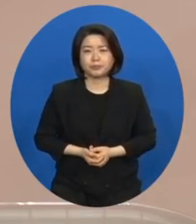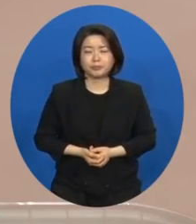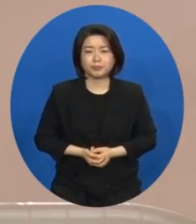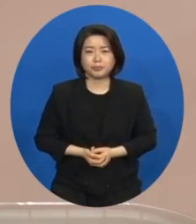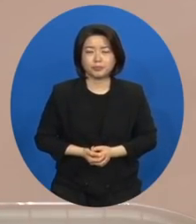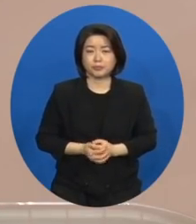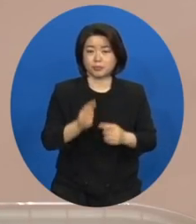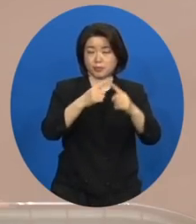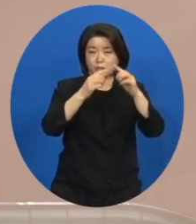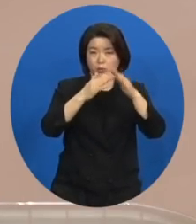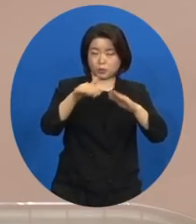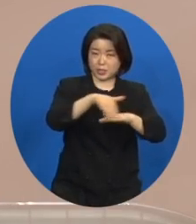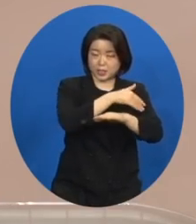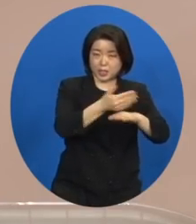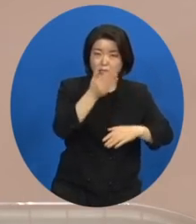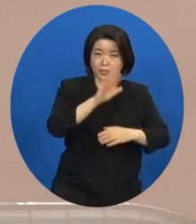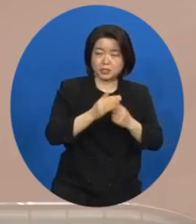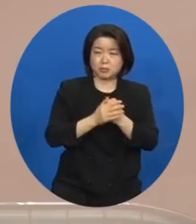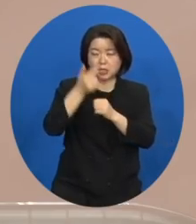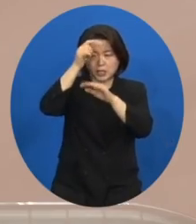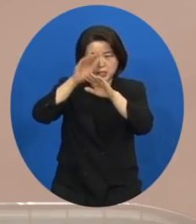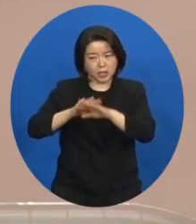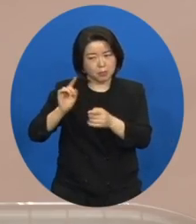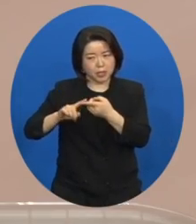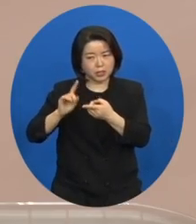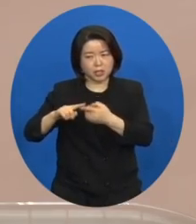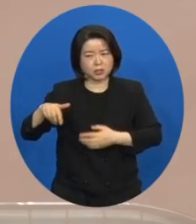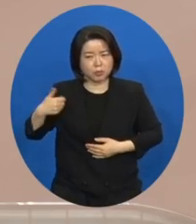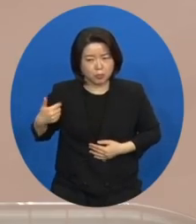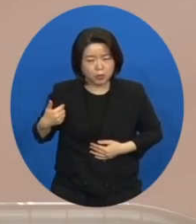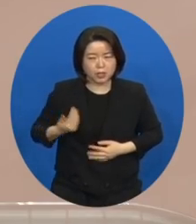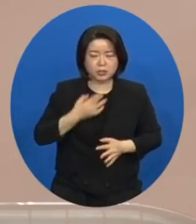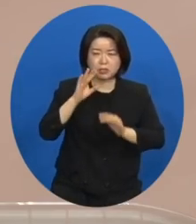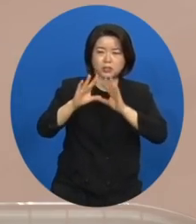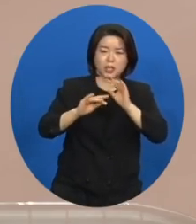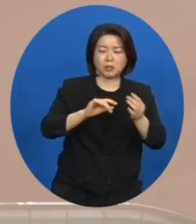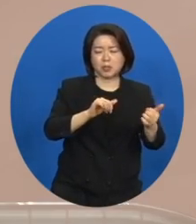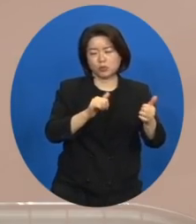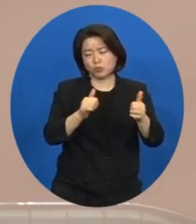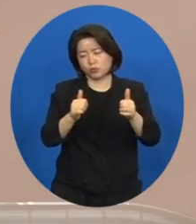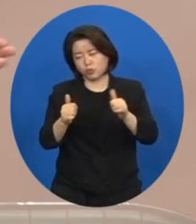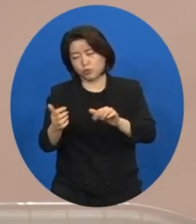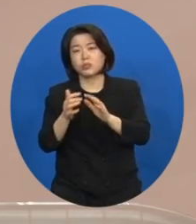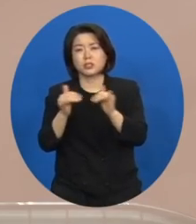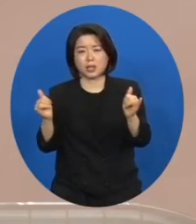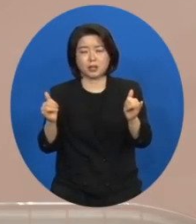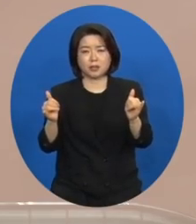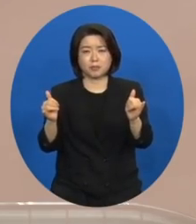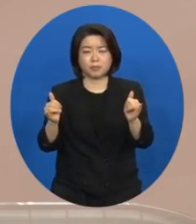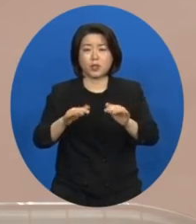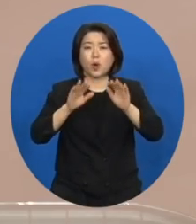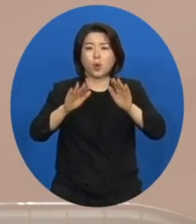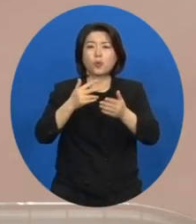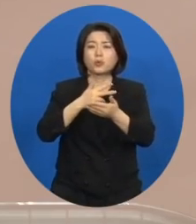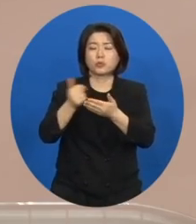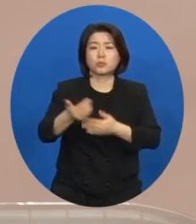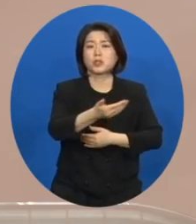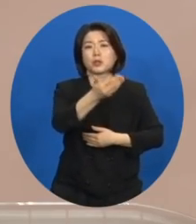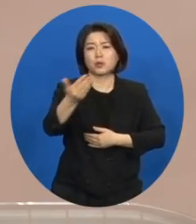교회는 다니지만 일베 대해서는 알지 못한체 매말라 죽어가는 분들 주님 오늘 여러분들에게 찾아오십니다